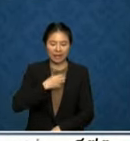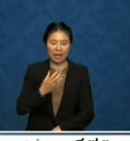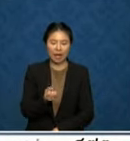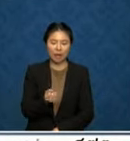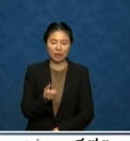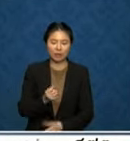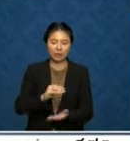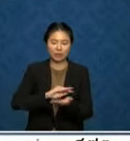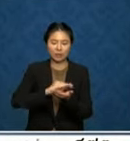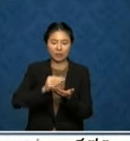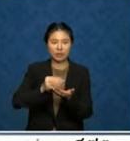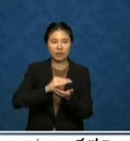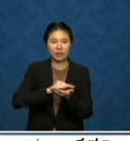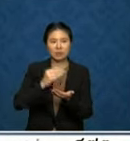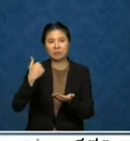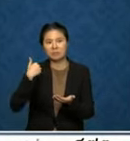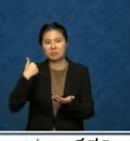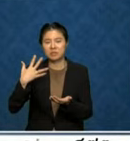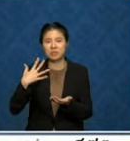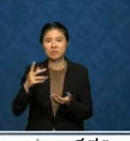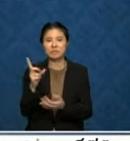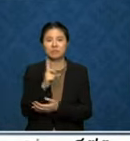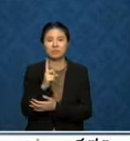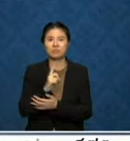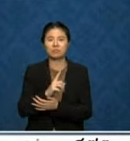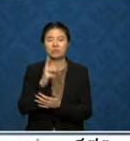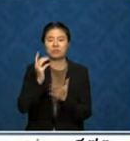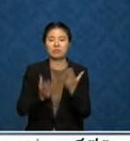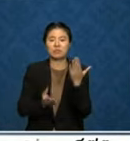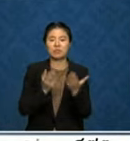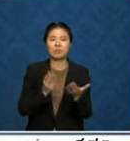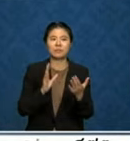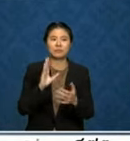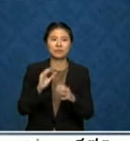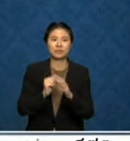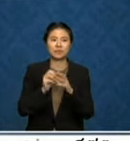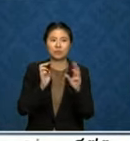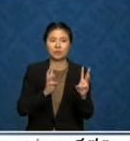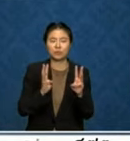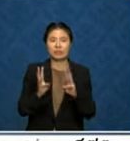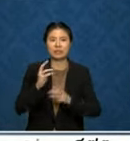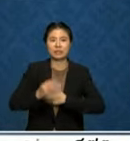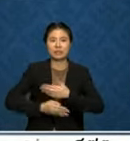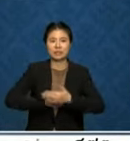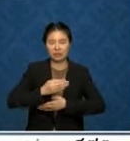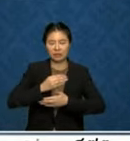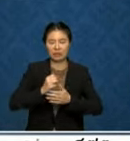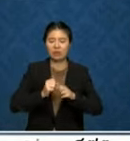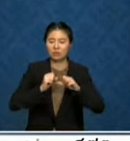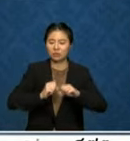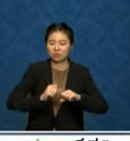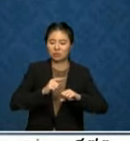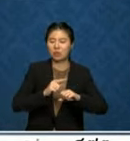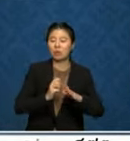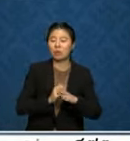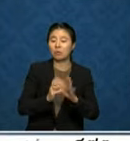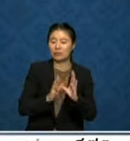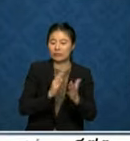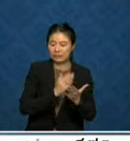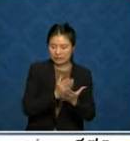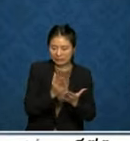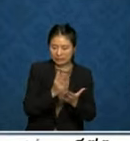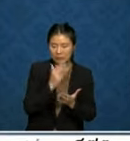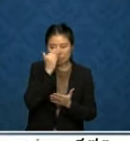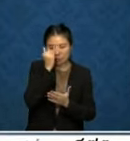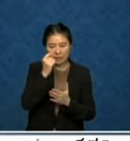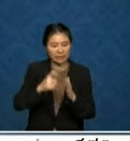ที่วิจารณญาณของผู้อ่านเองค่ะซึ่งวิธีการขายแบบนี้ที่ฉันคิดว่าแฟร์ดีนะคะทั้งกับคนซื้อและคนขายดีกว่